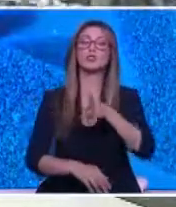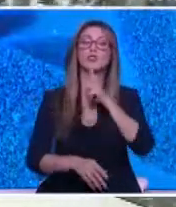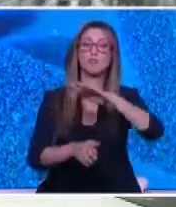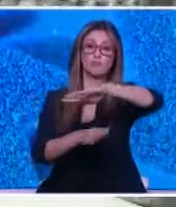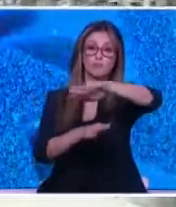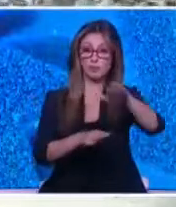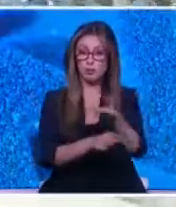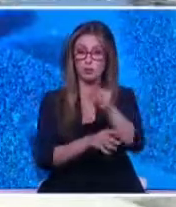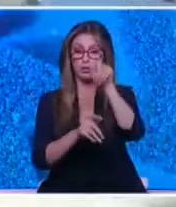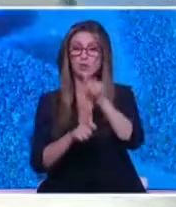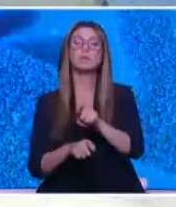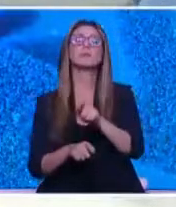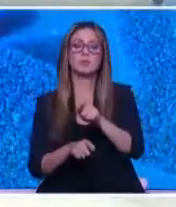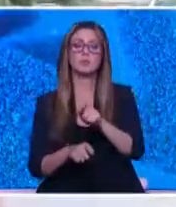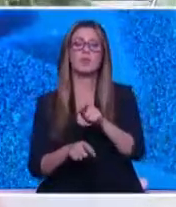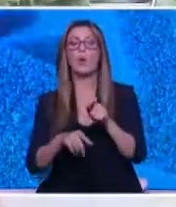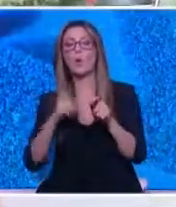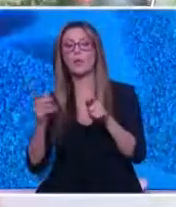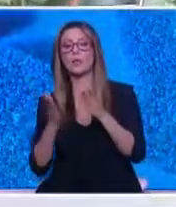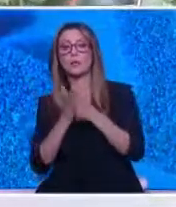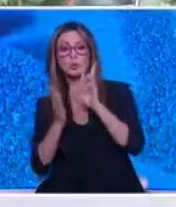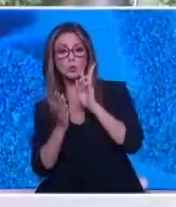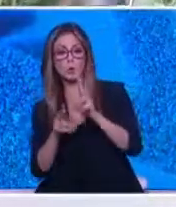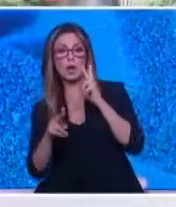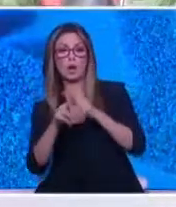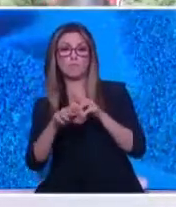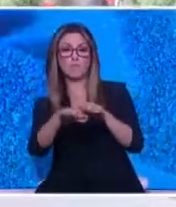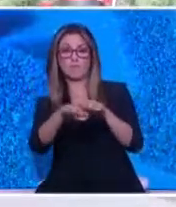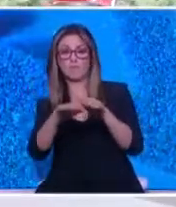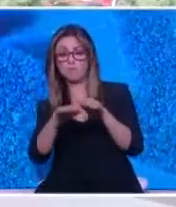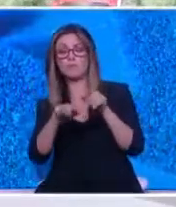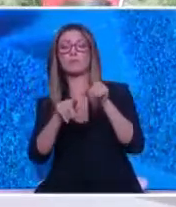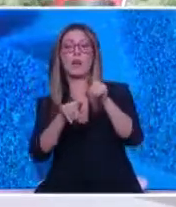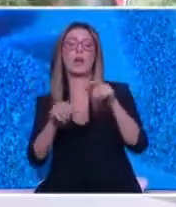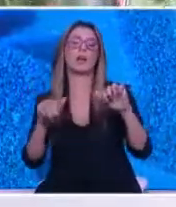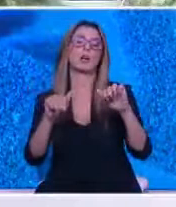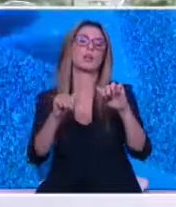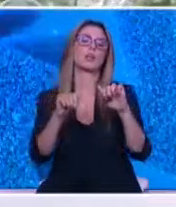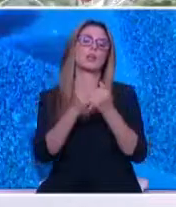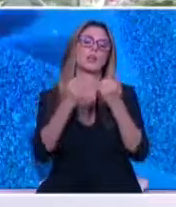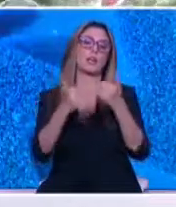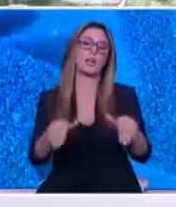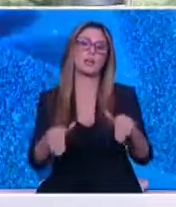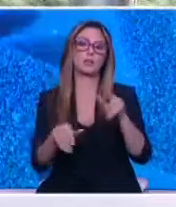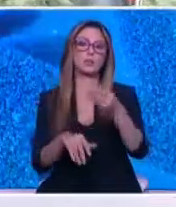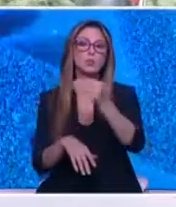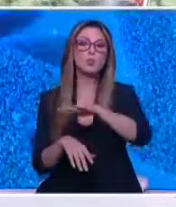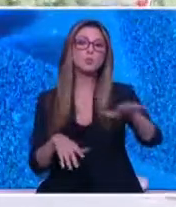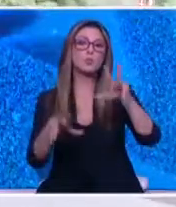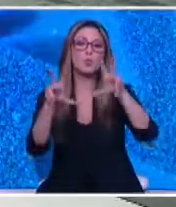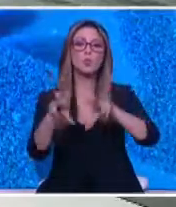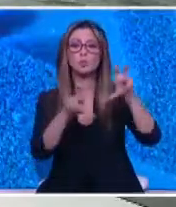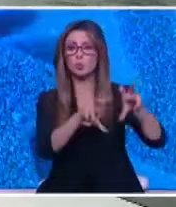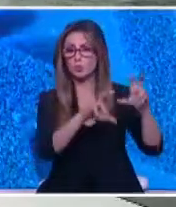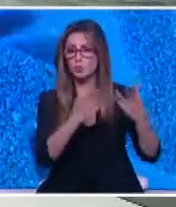manevrayla kazayı engelledi. İskeleden bir anda önümüze kırdı. Yani bir nevi drift yaptı. Ön tarafta da çocuklar vardı aslında